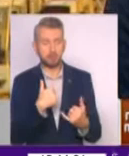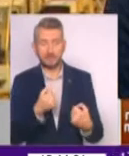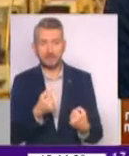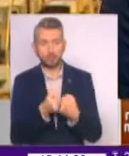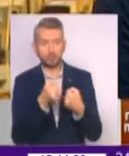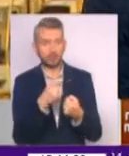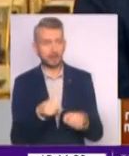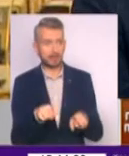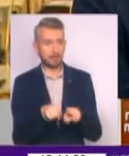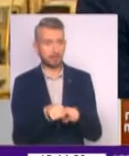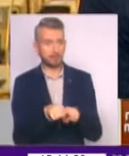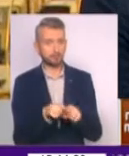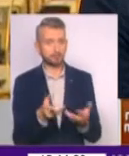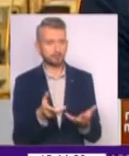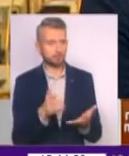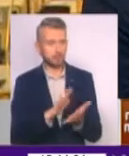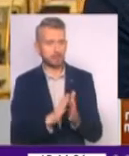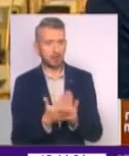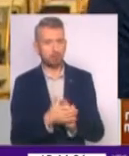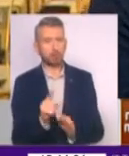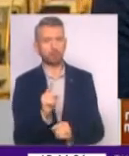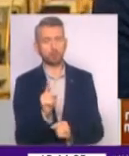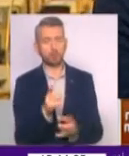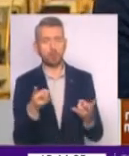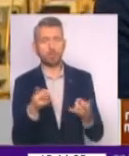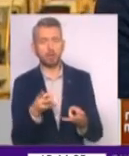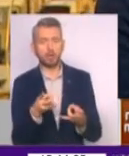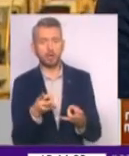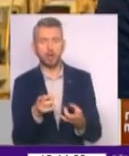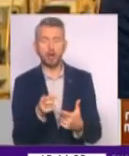таким станом, що треба або